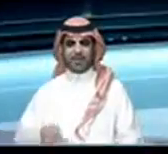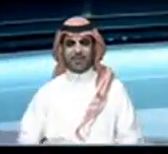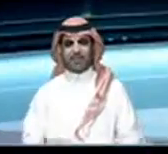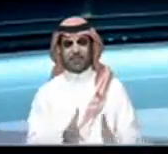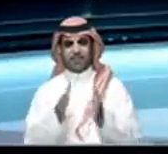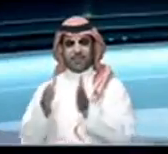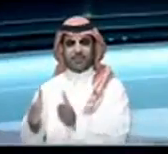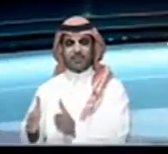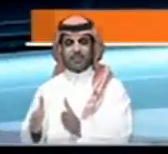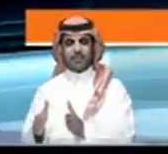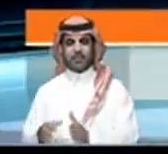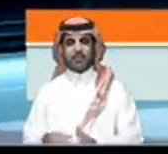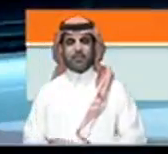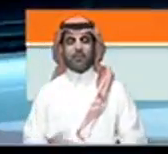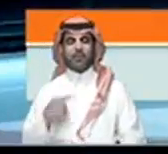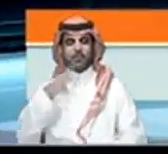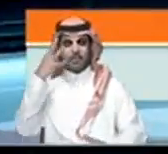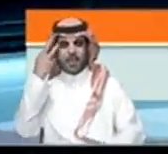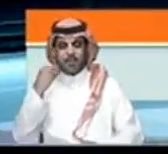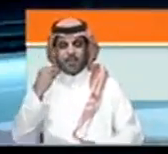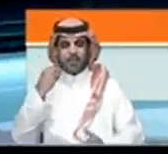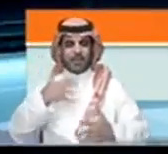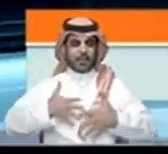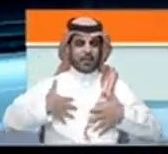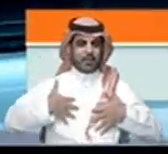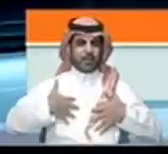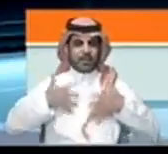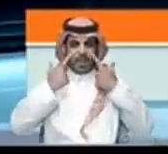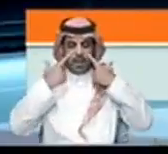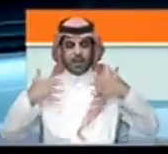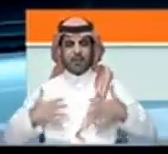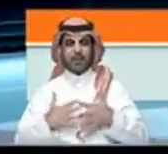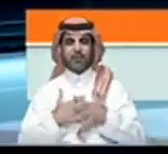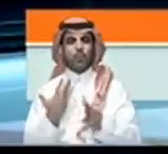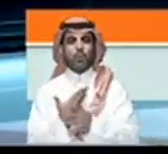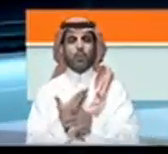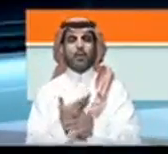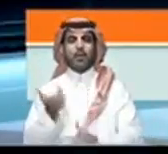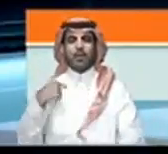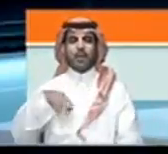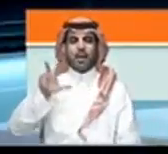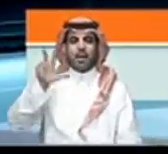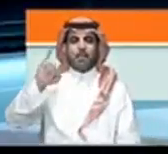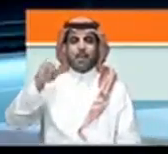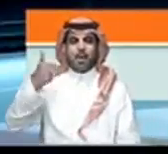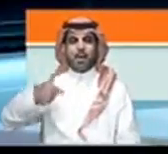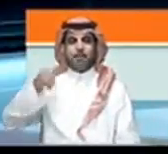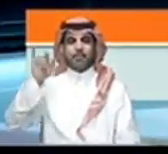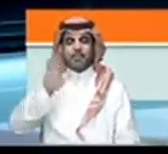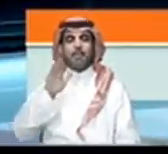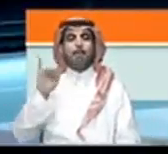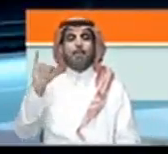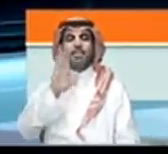ما بين تسامح وتعايش في مناحي الحياه كافه حل الشيخ صالح المغامسي ضيفا في مجلسك